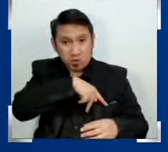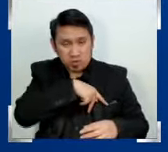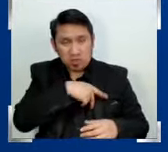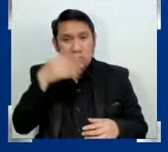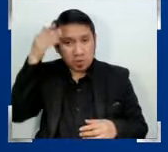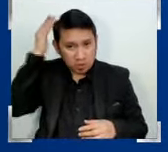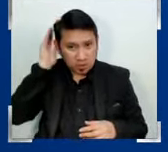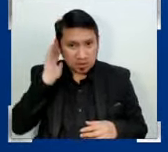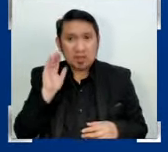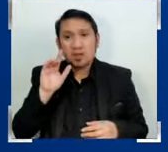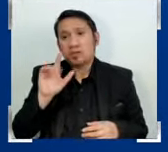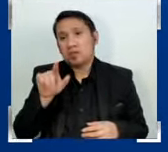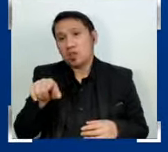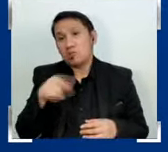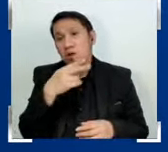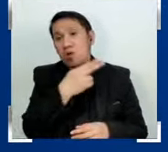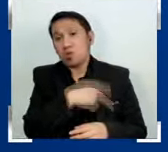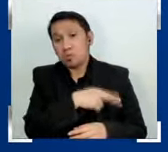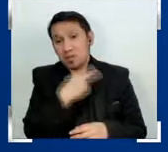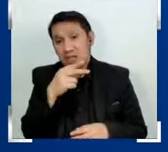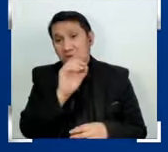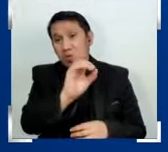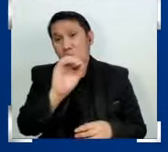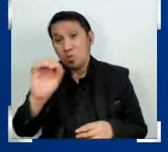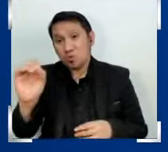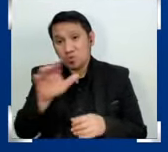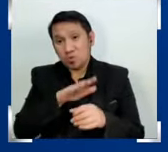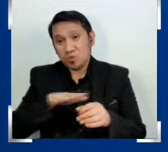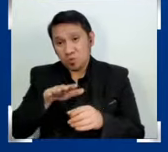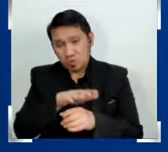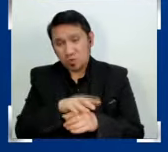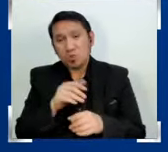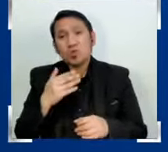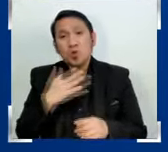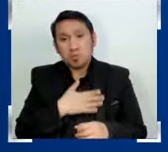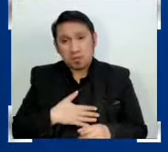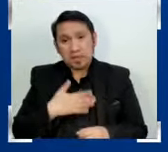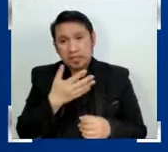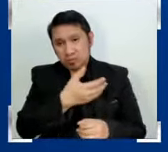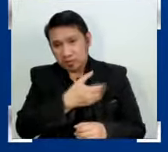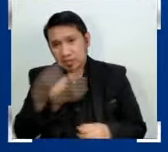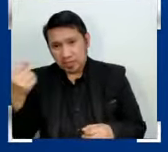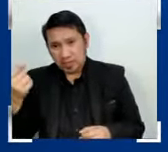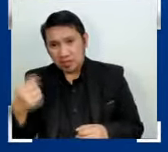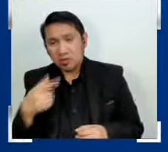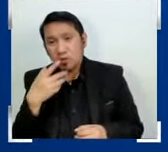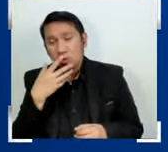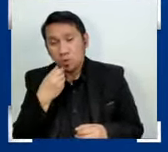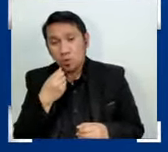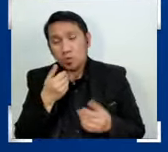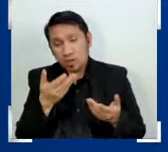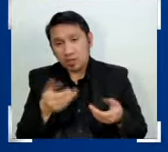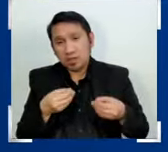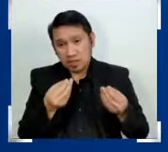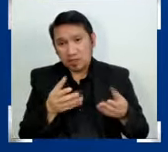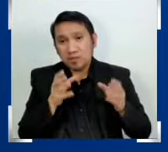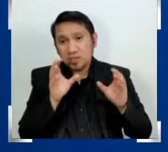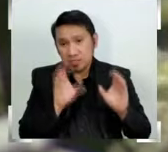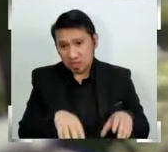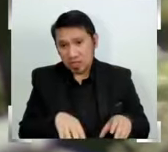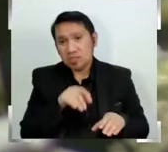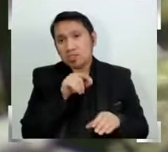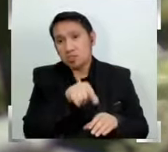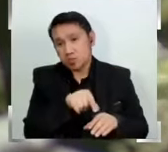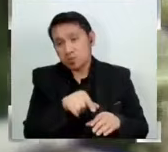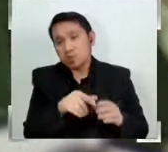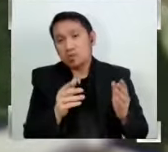hospitals. Sila na po ang umako para po mapagbigyan natin yung talagang mga makaka-avail po ng mga specialty services ng